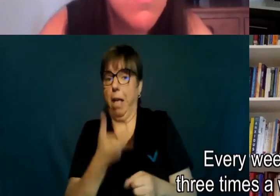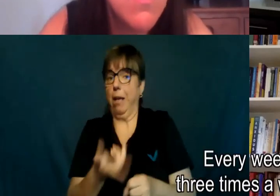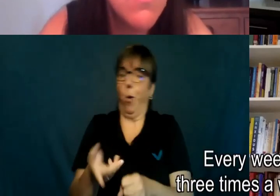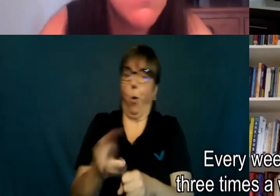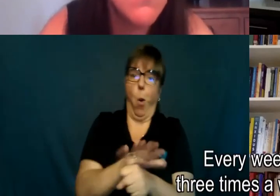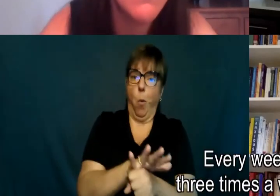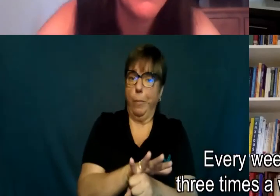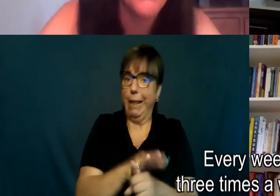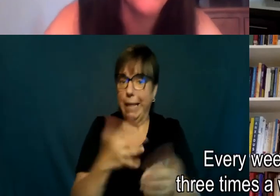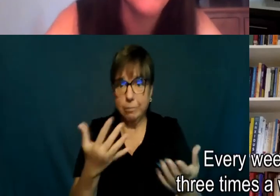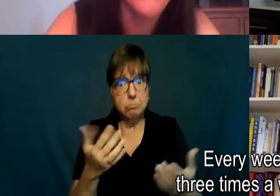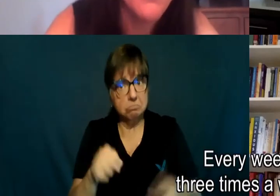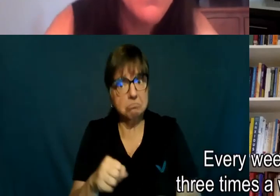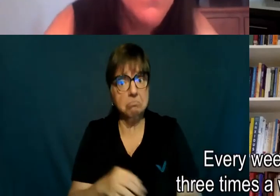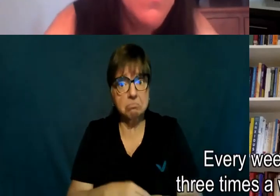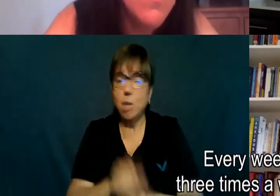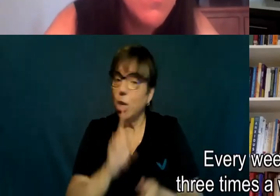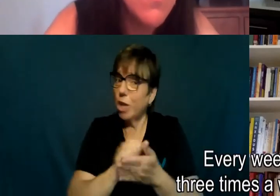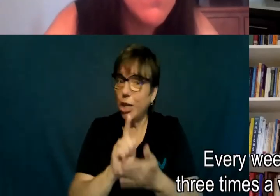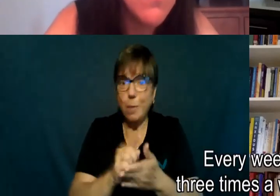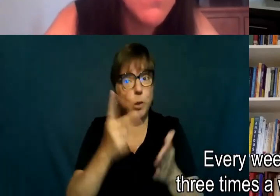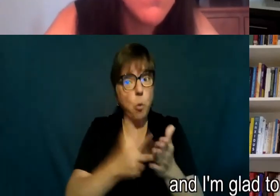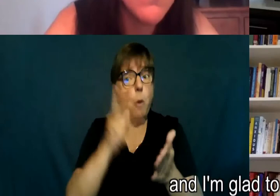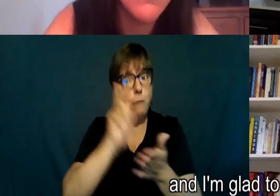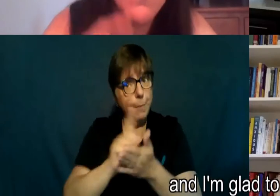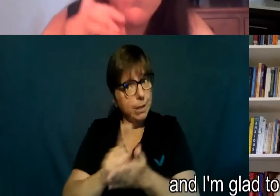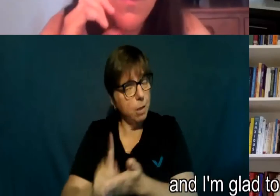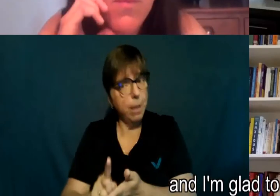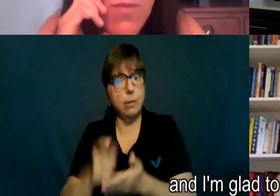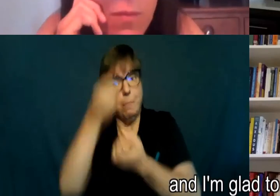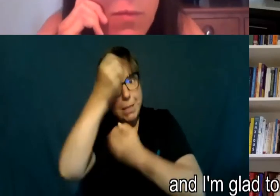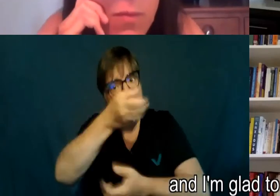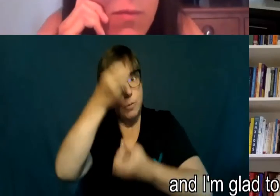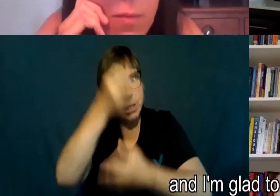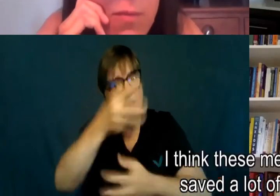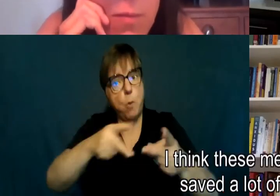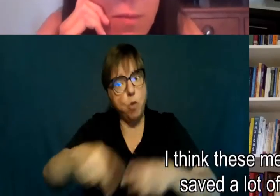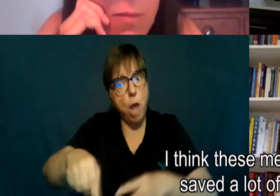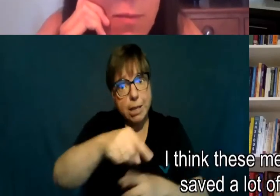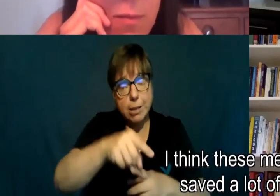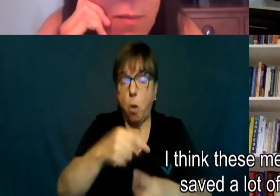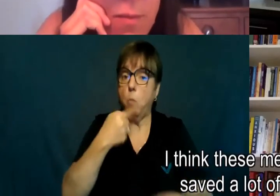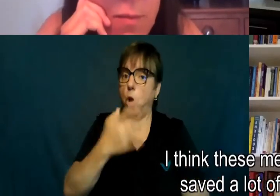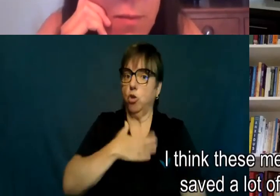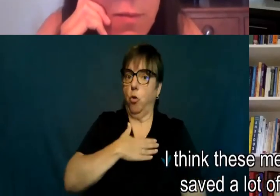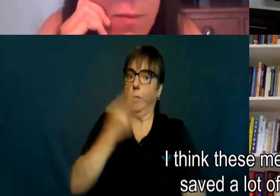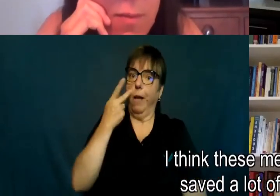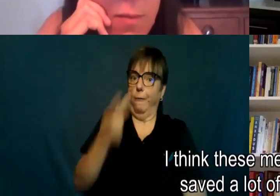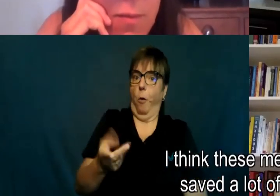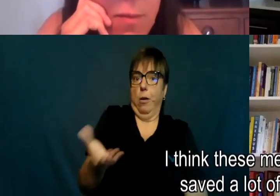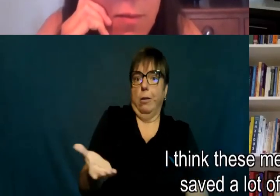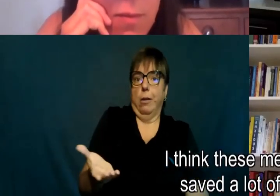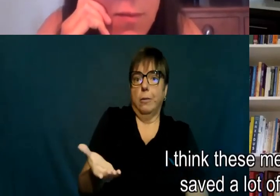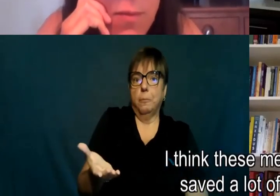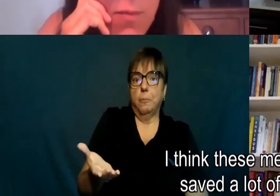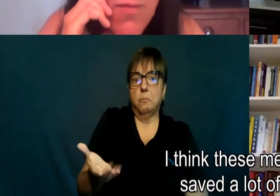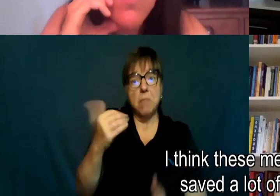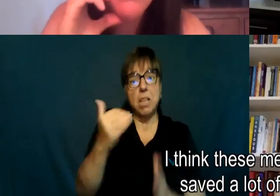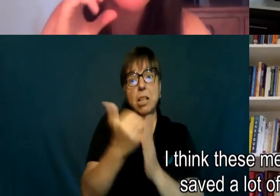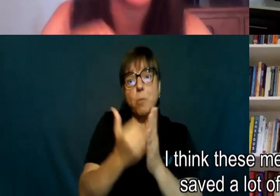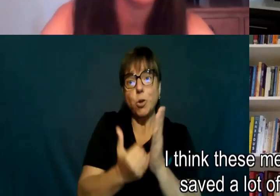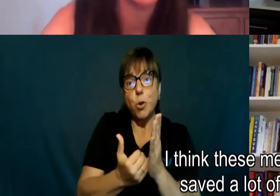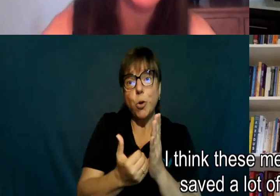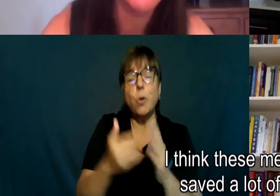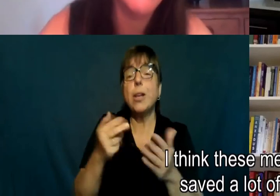exercice à toutes les semaines, trois fois par semaine. Et j'en suis ravi de voir ça. Je pense que ces mesures ont sauvé